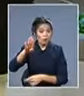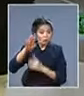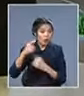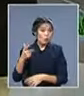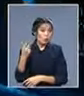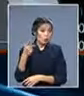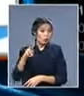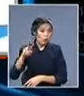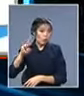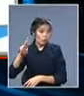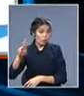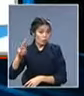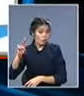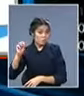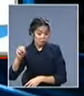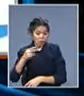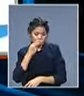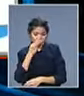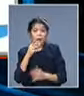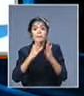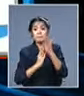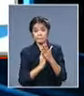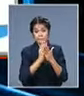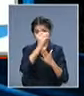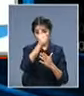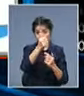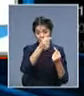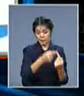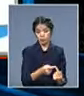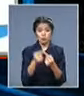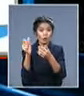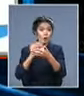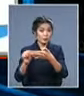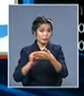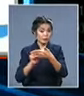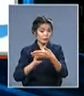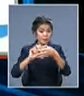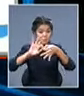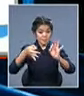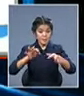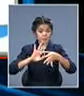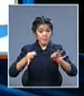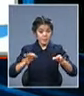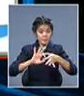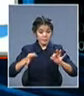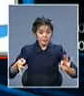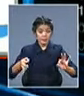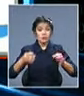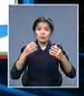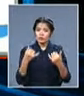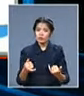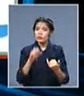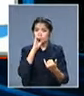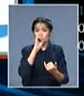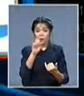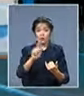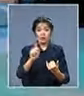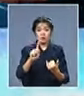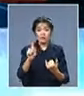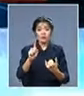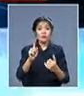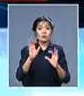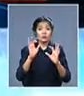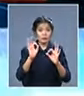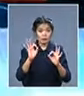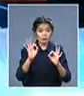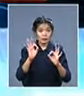ในหลักการ ขั้นต่อไป นะคือก็คือต้องไปแก้ไข ค่ะ นะครับซึ่งตรงนี้ท่านอาจจะไว้ใจว่าขณะนี้เนี่ยเบื้องต้นเนี่ยก็คือว่าโอเคว่าต้องไป